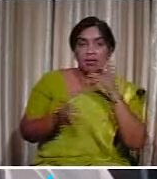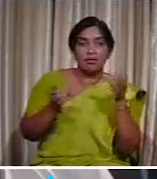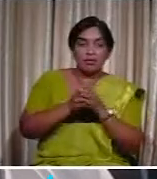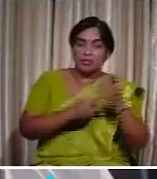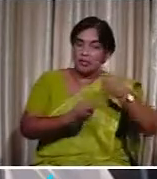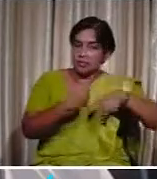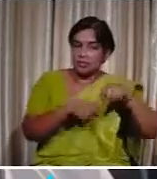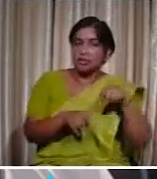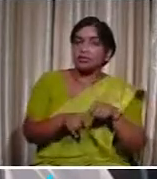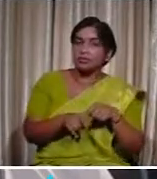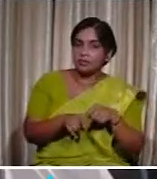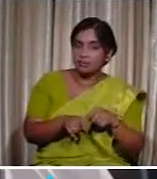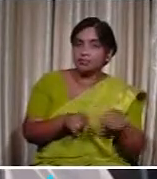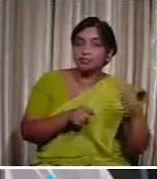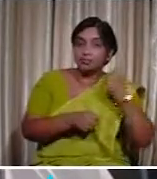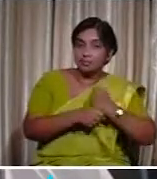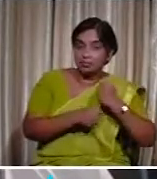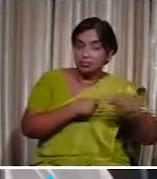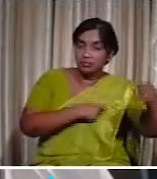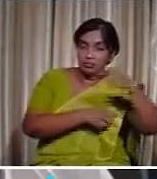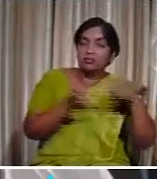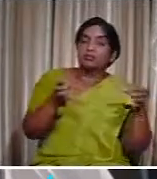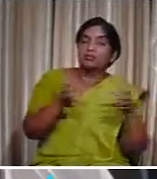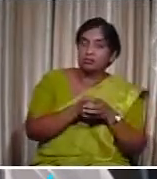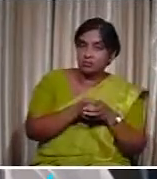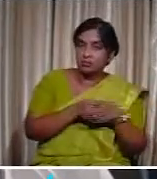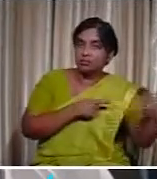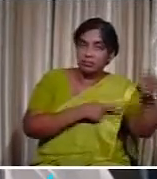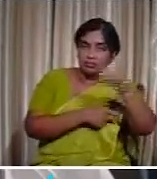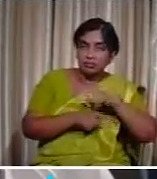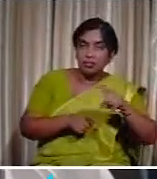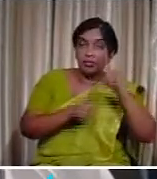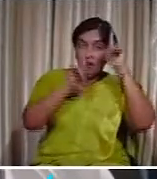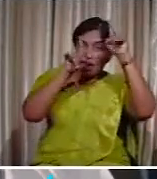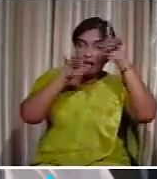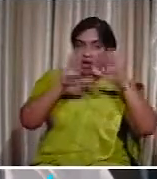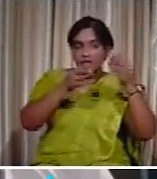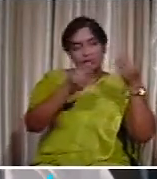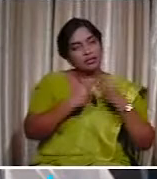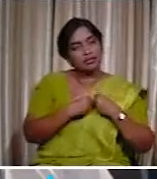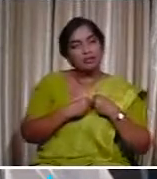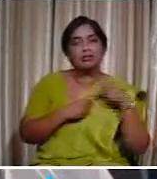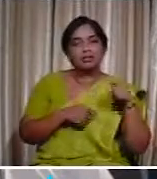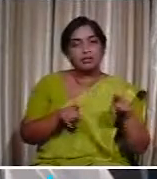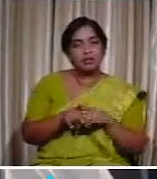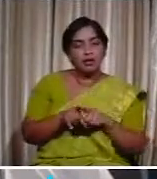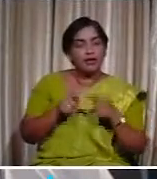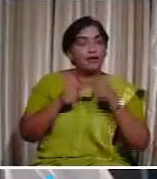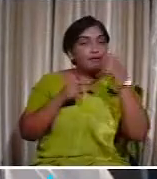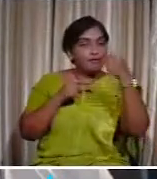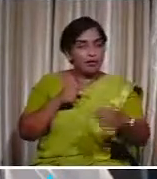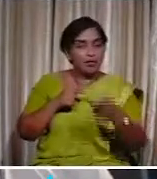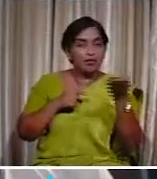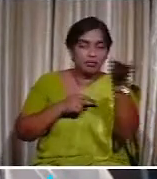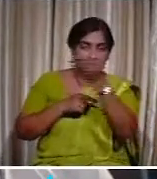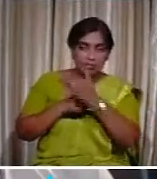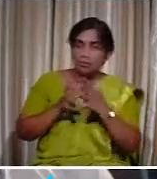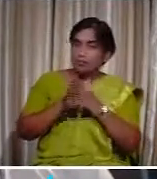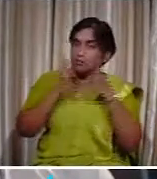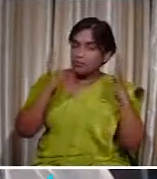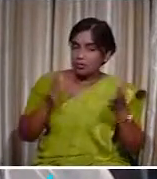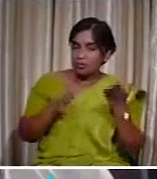ඇතුලේ. ඊට පස්සේ අපි ආණ්ඩු පක්ෂ කණ්ඩායමේ හැම දෙනාගේම ආශිර්වාදය මට ලැබුණා. ඒ නිසා මම විපක්ෂයේ ඉන්න අපේ බොහෝ